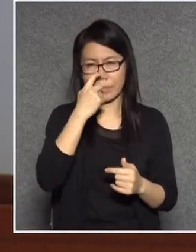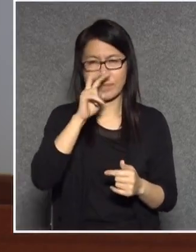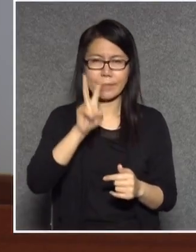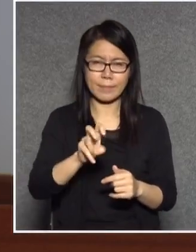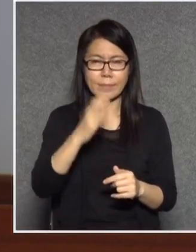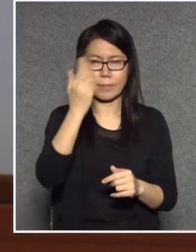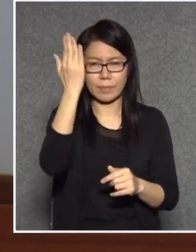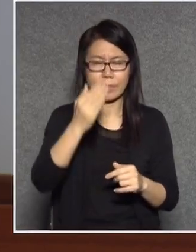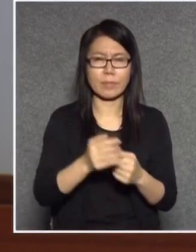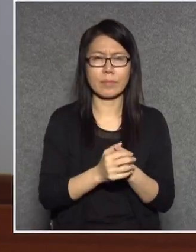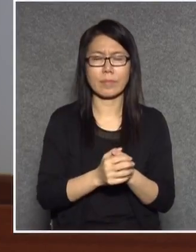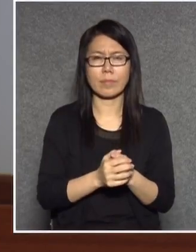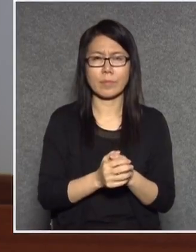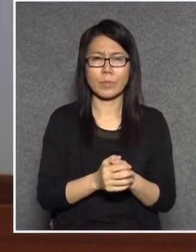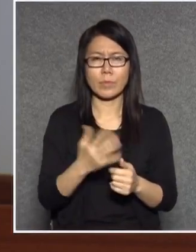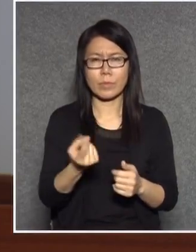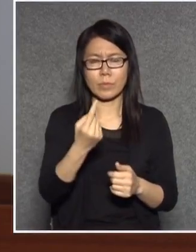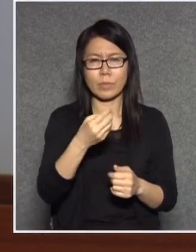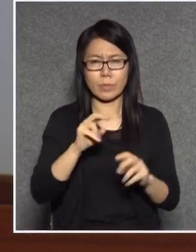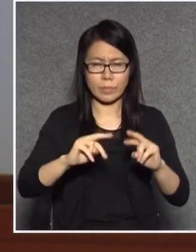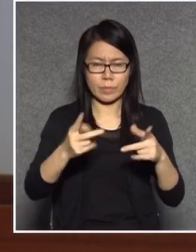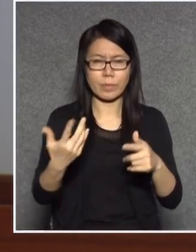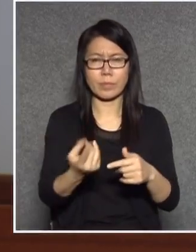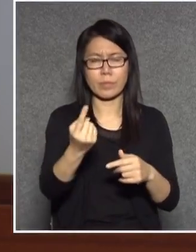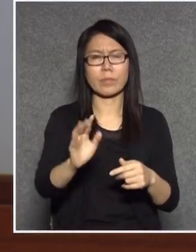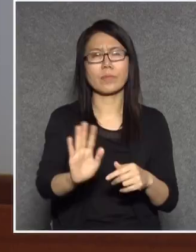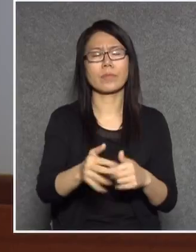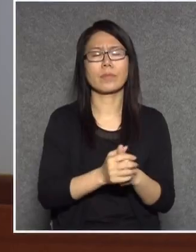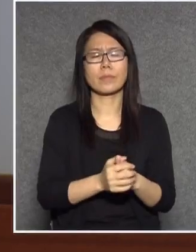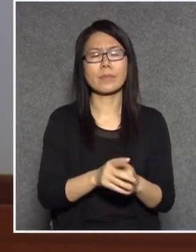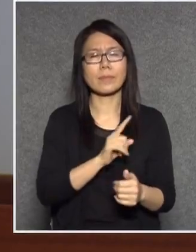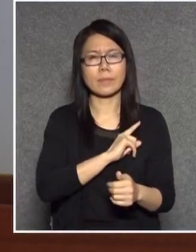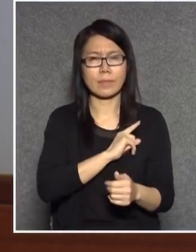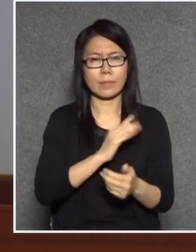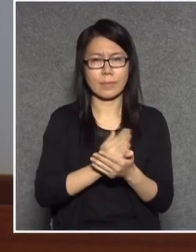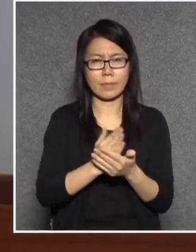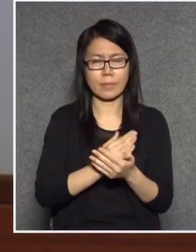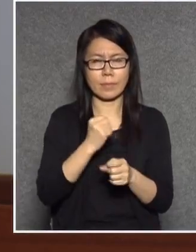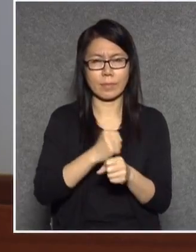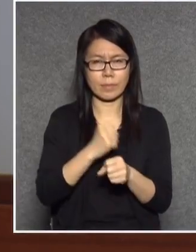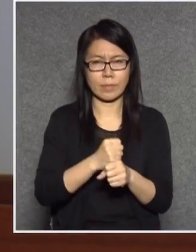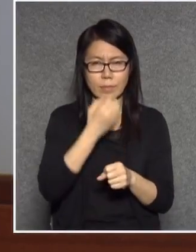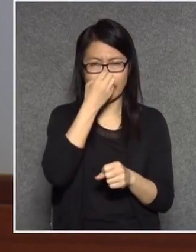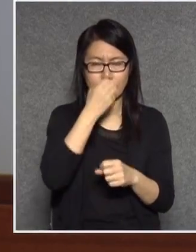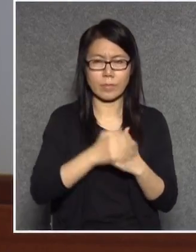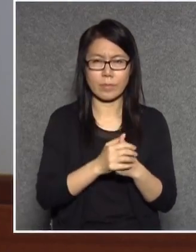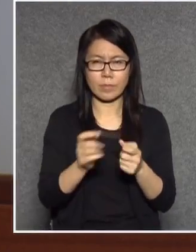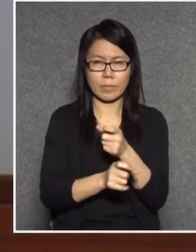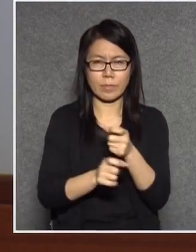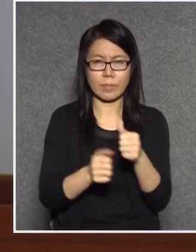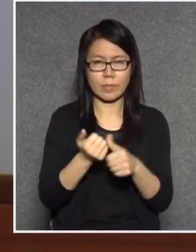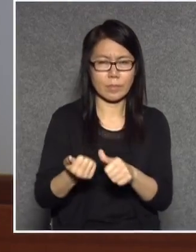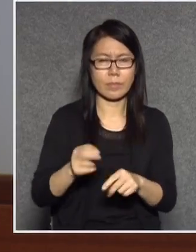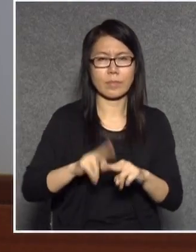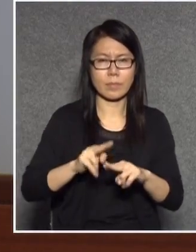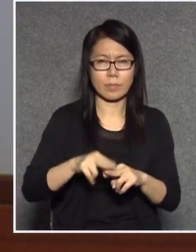業呢不單止只是發展旅遊，其實是他嘗試製造香港是經濟依賴大陸